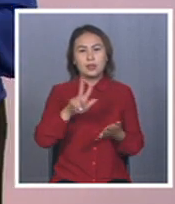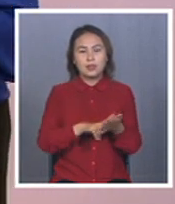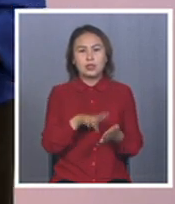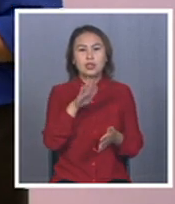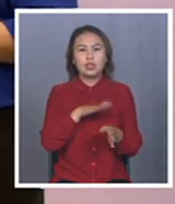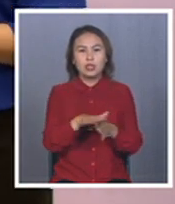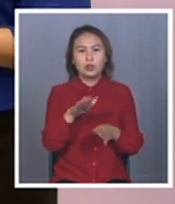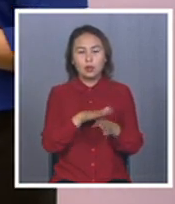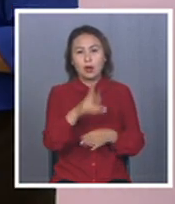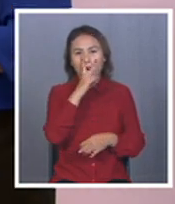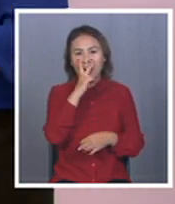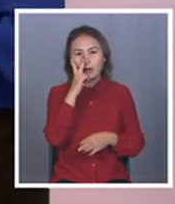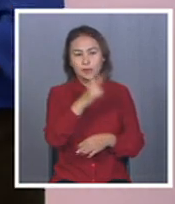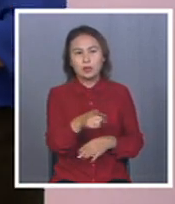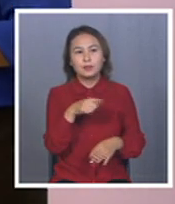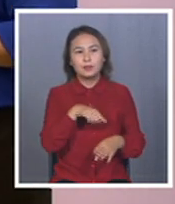қараймыз. Қорықтарды